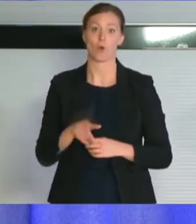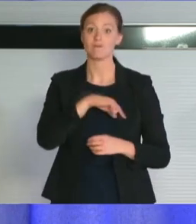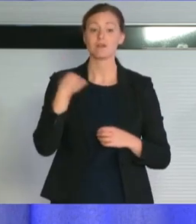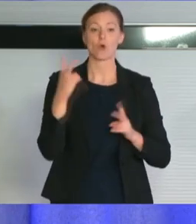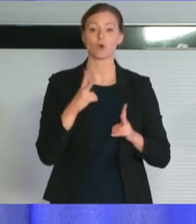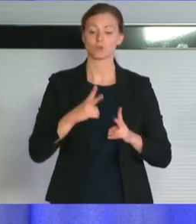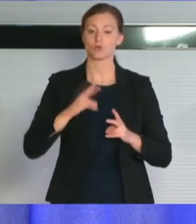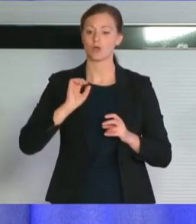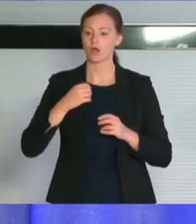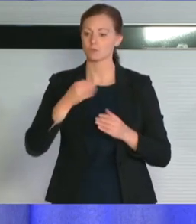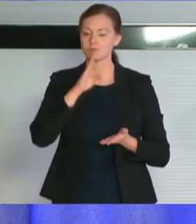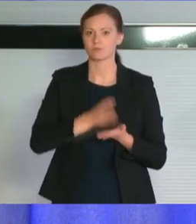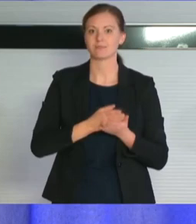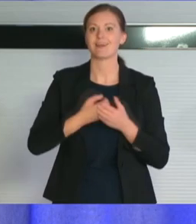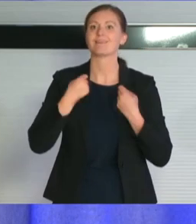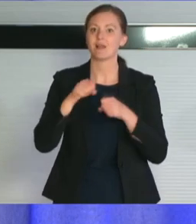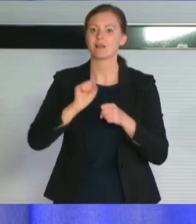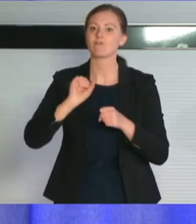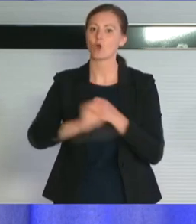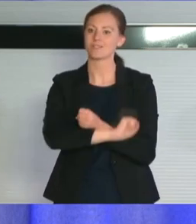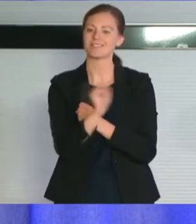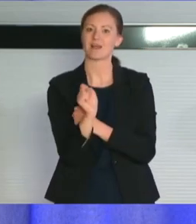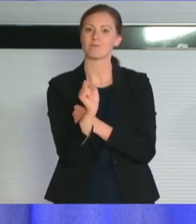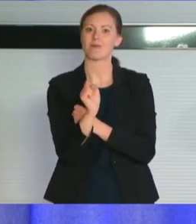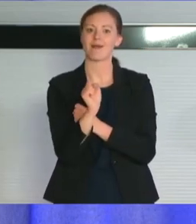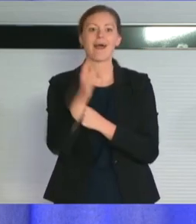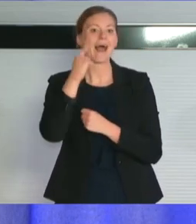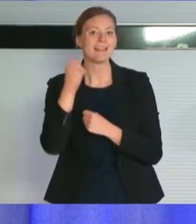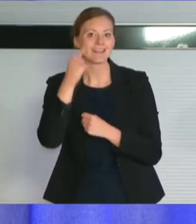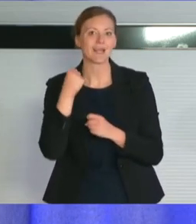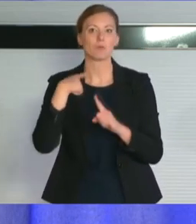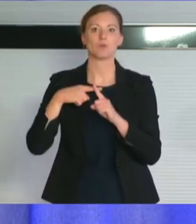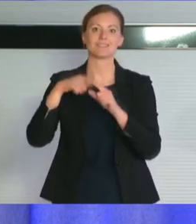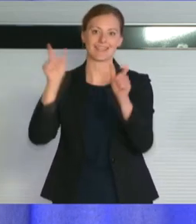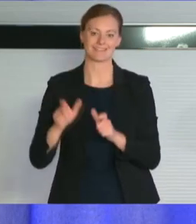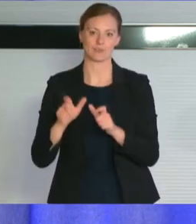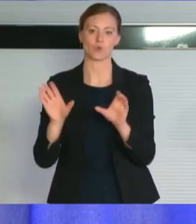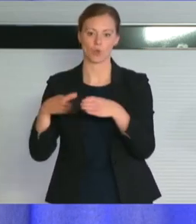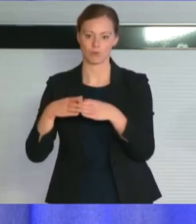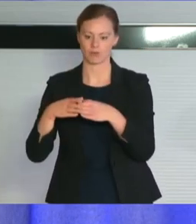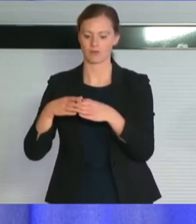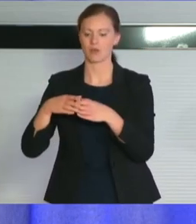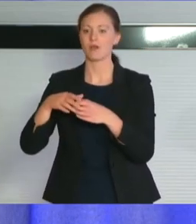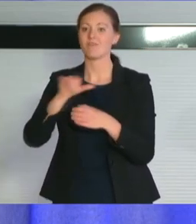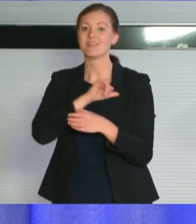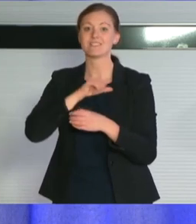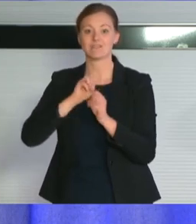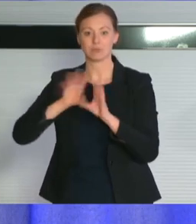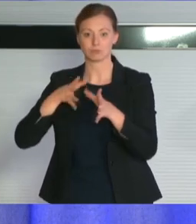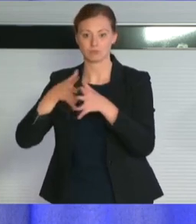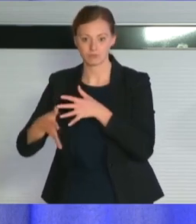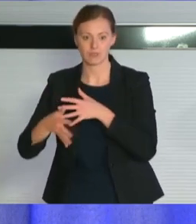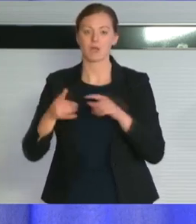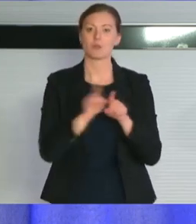skjerme eldre og risikogruppene bedre. Det kan avlaste helsetjenesten og spare liv. Og her ber jeg